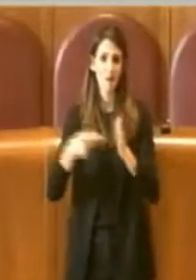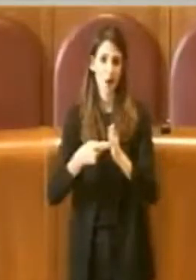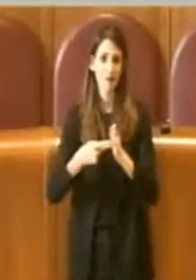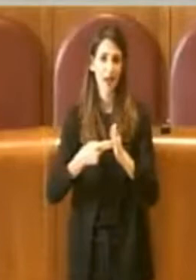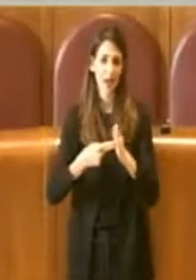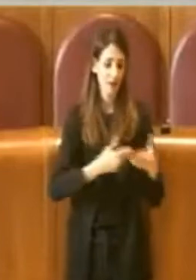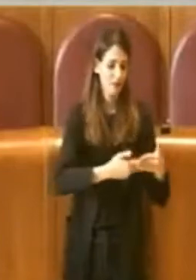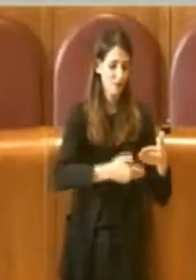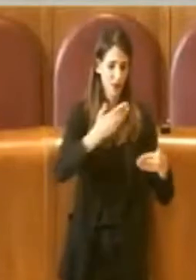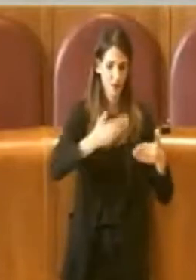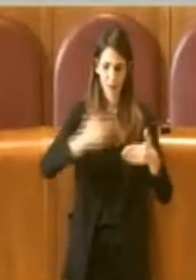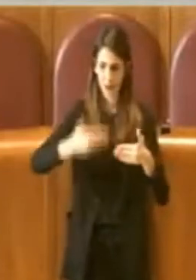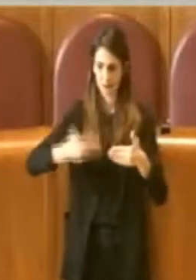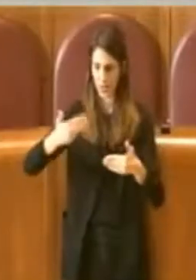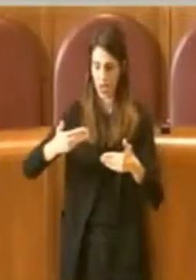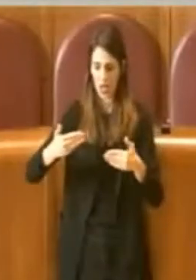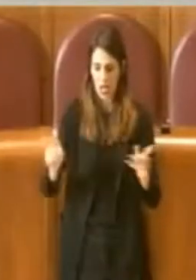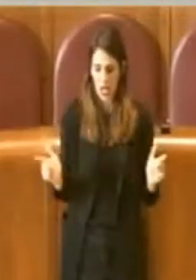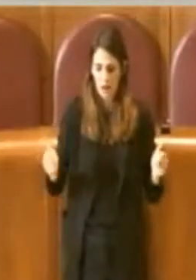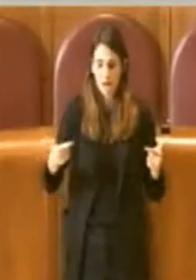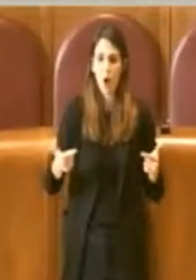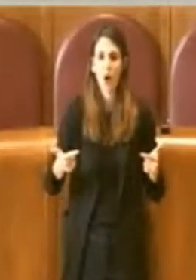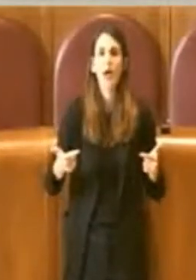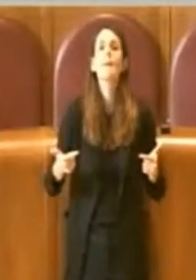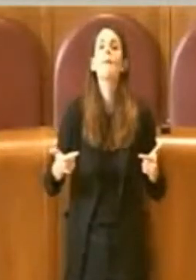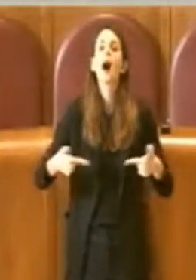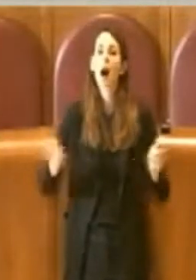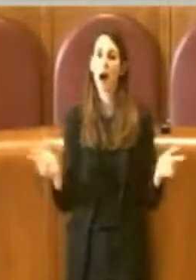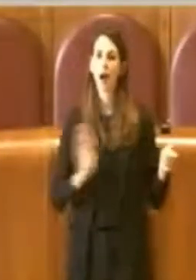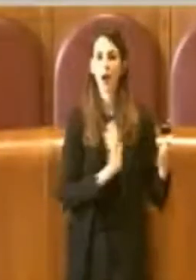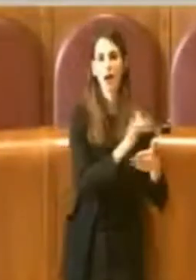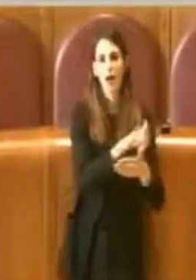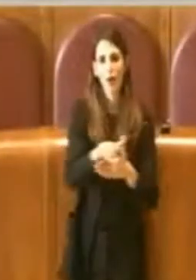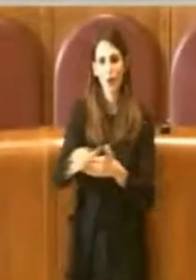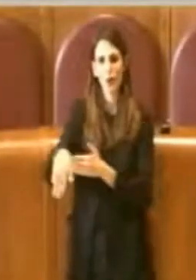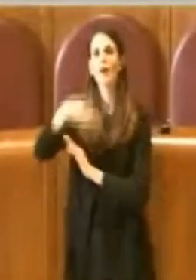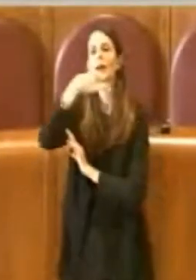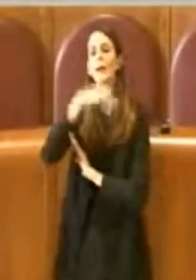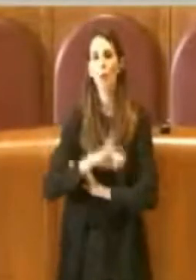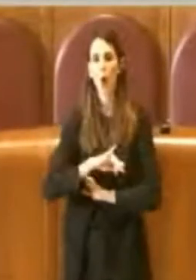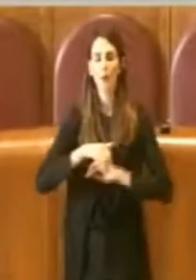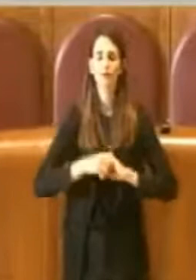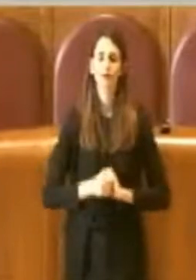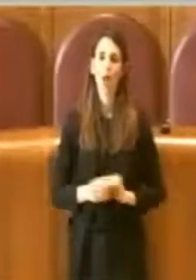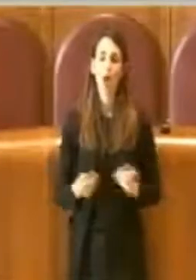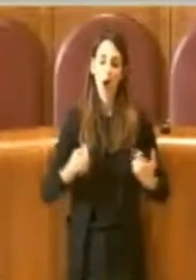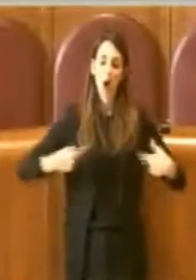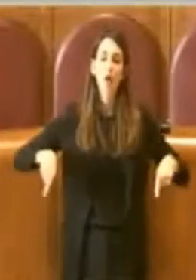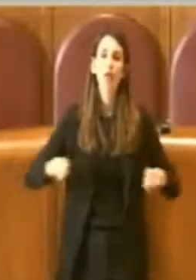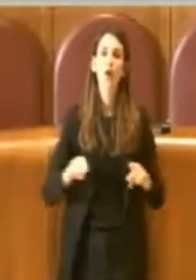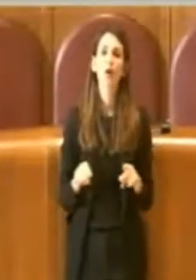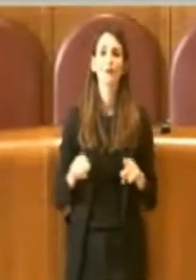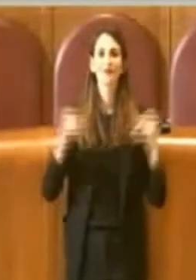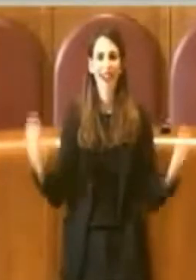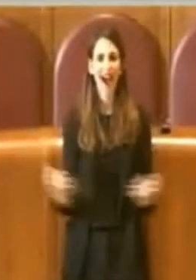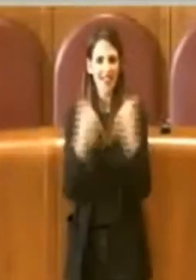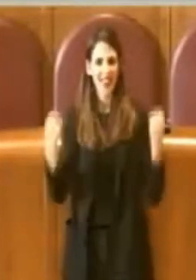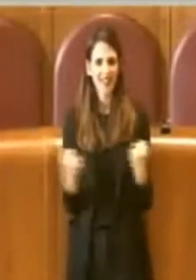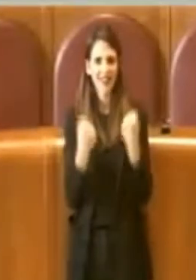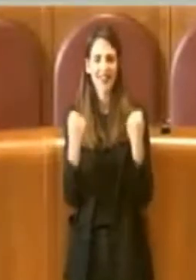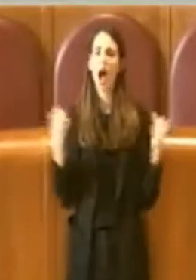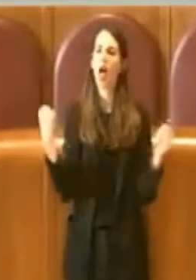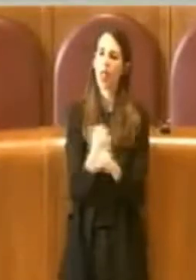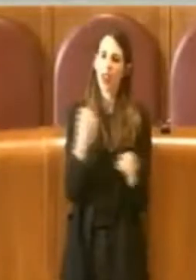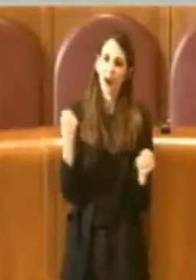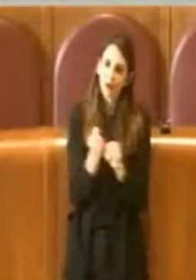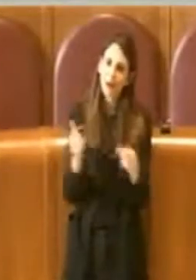abbiamo il dovere e talvolta anche il piacere, perché comunque la nostra attività ci piace e qualche volta ci dà anche